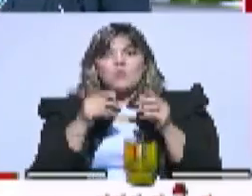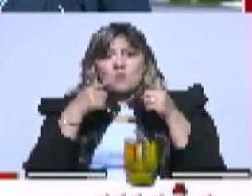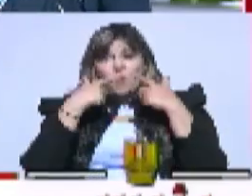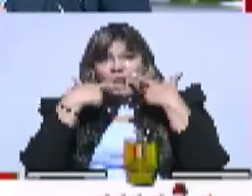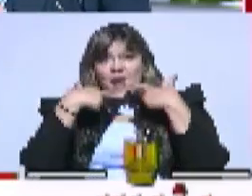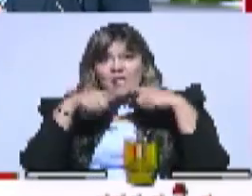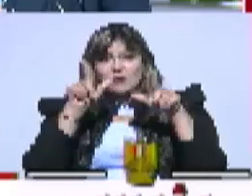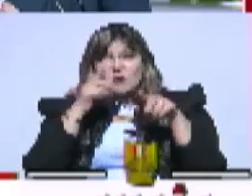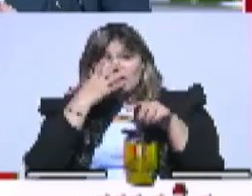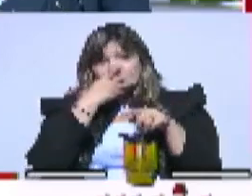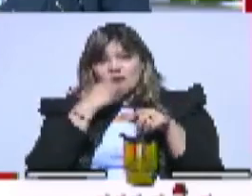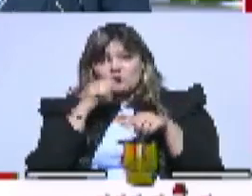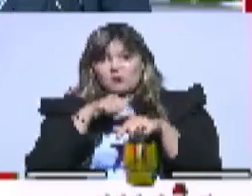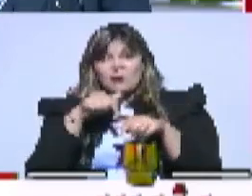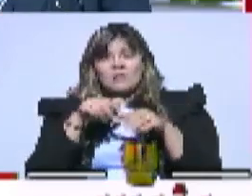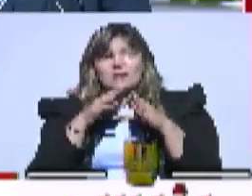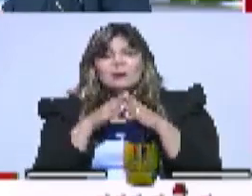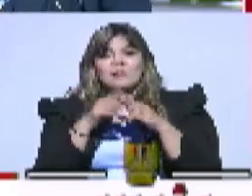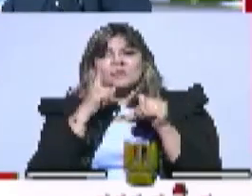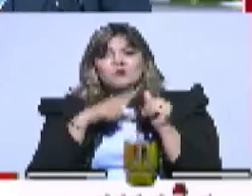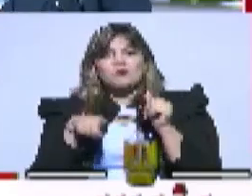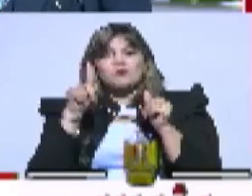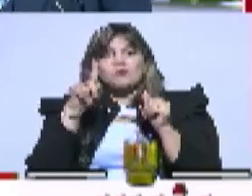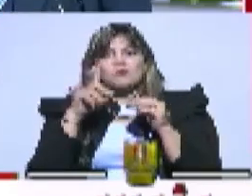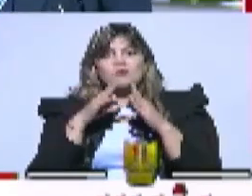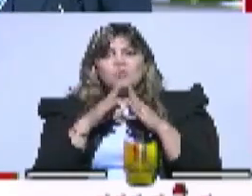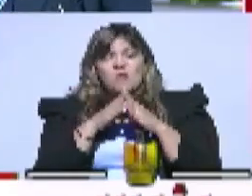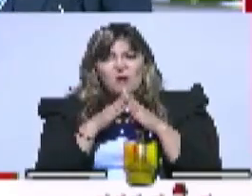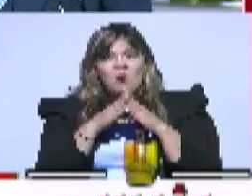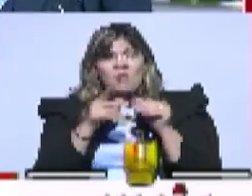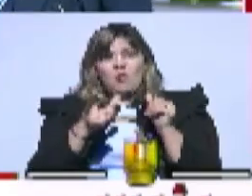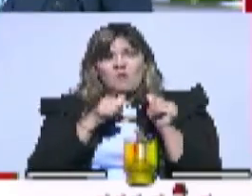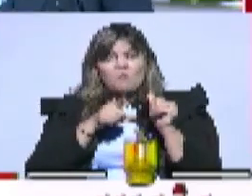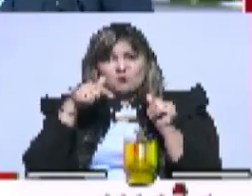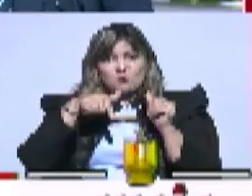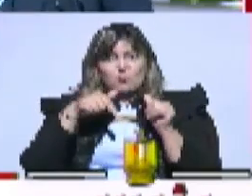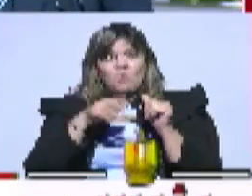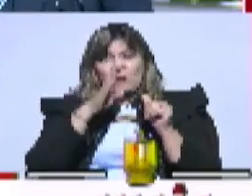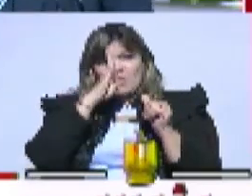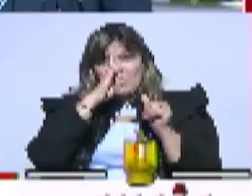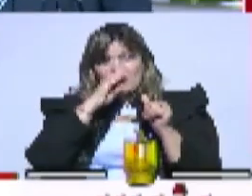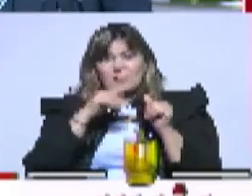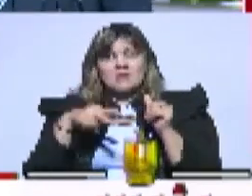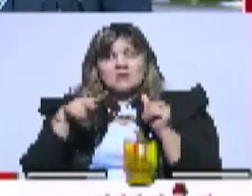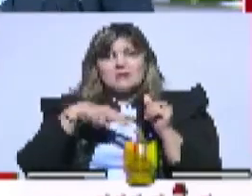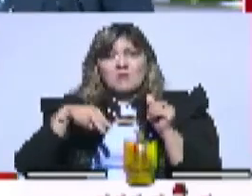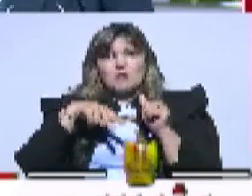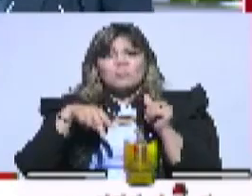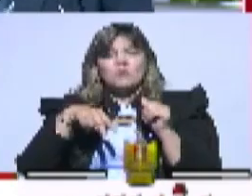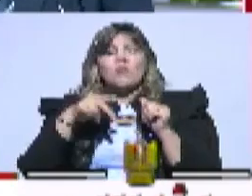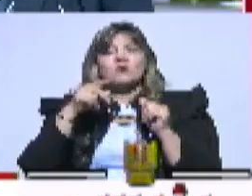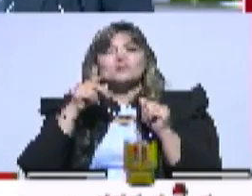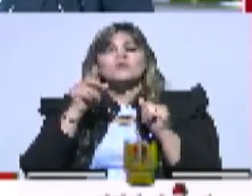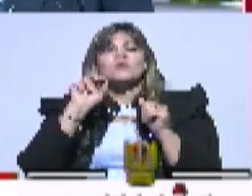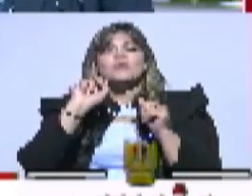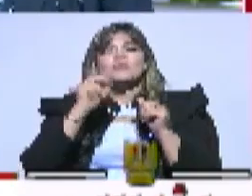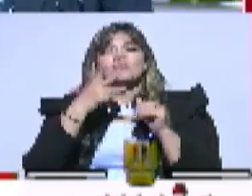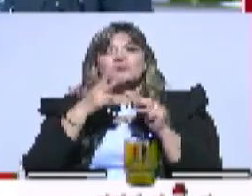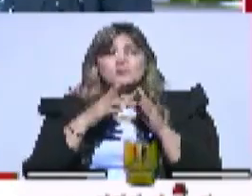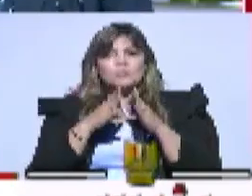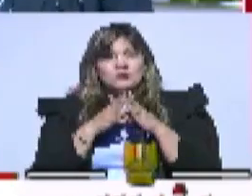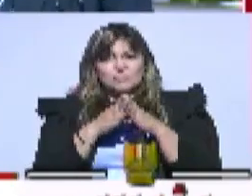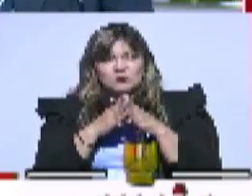وهتعلن بشكل رسمي ان شاء الله ظهر هذا اليوم الاثنين 18 نوفمبر